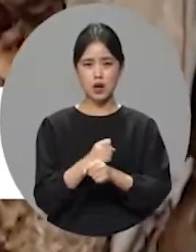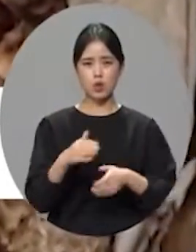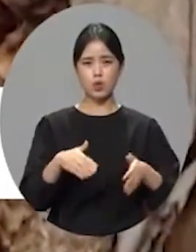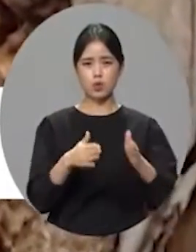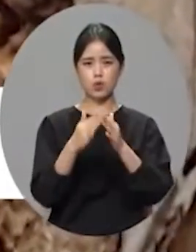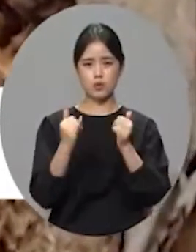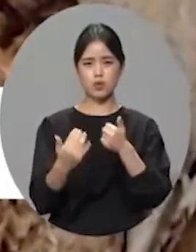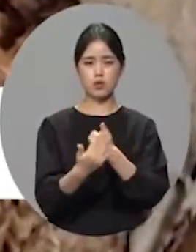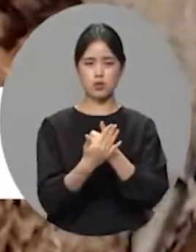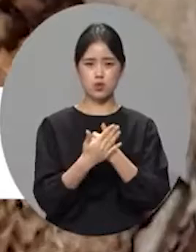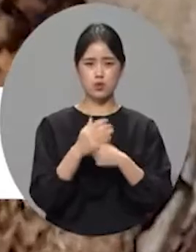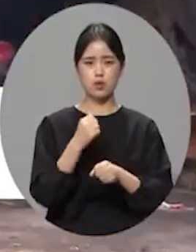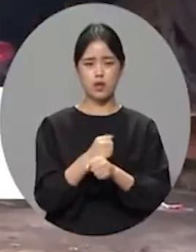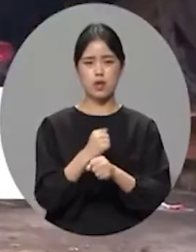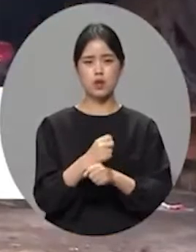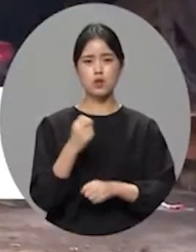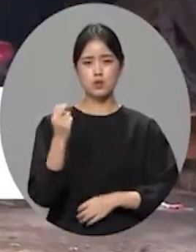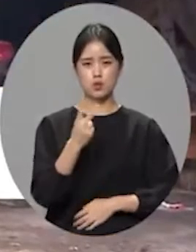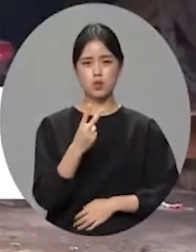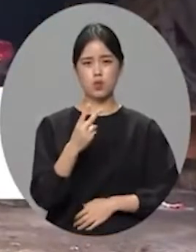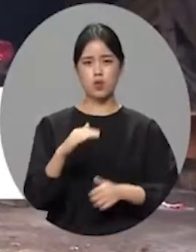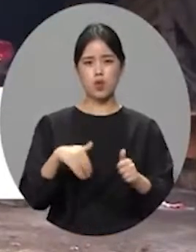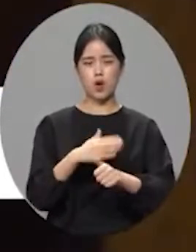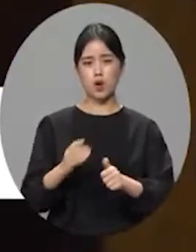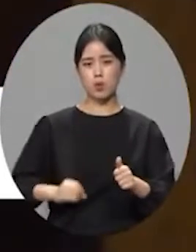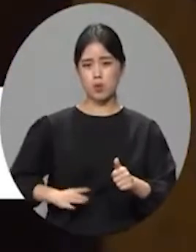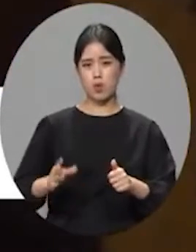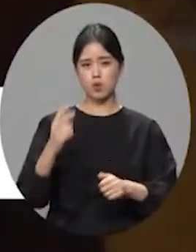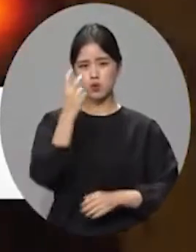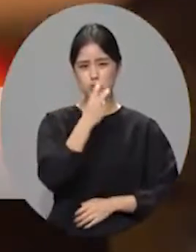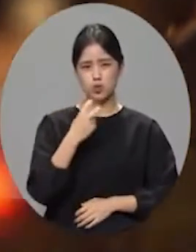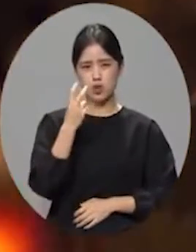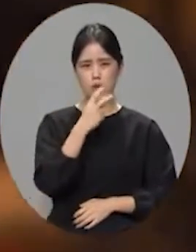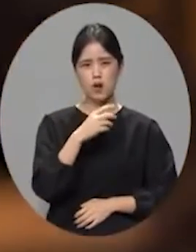도민청원에 적극 대응하는 한편 환경보건